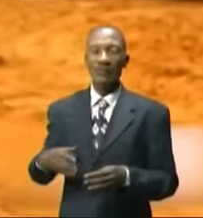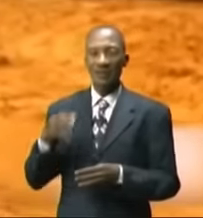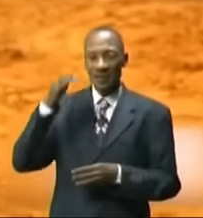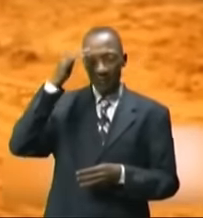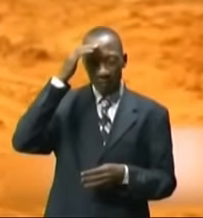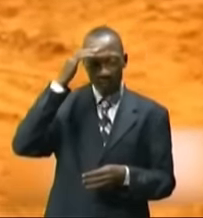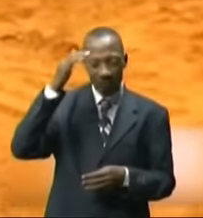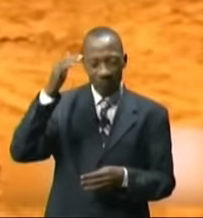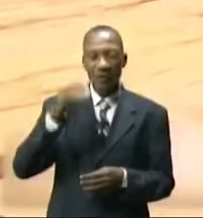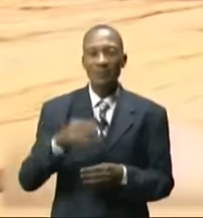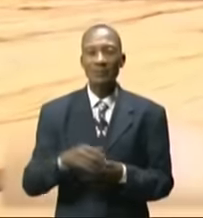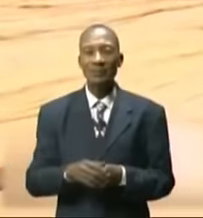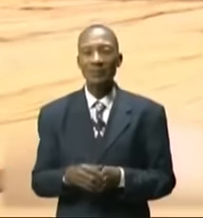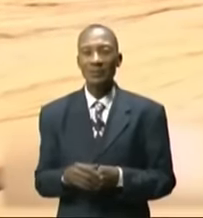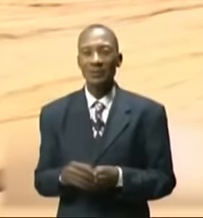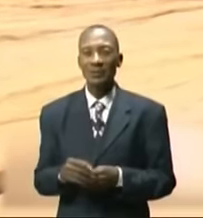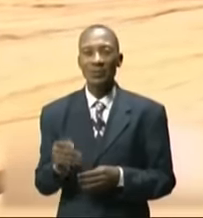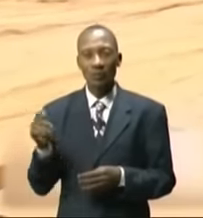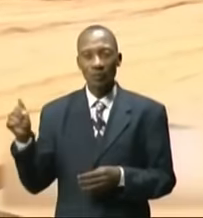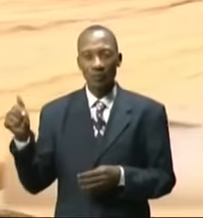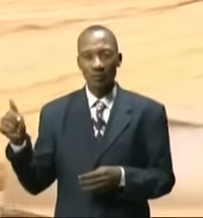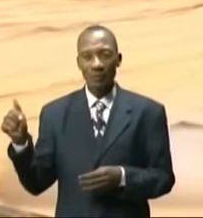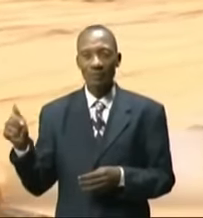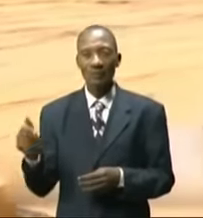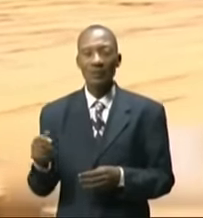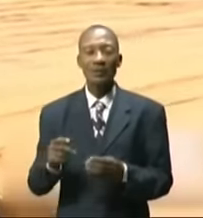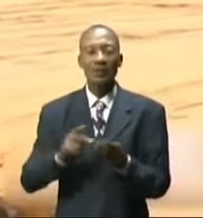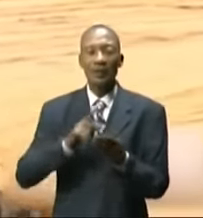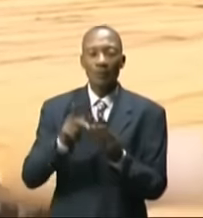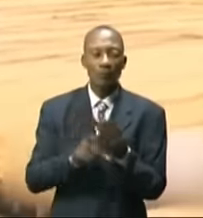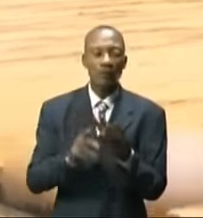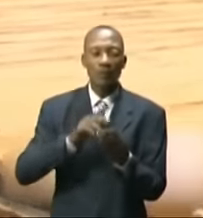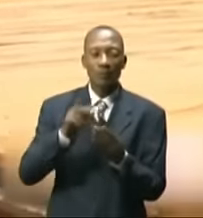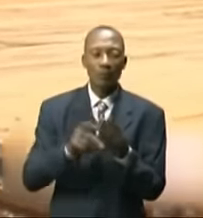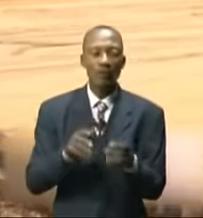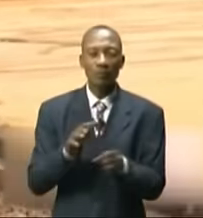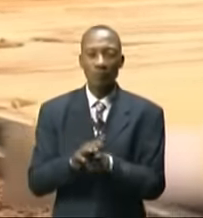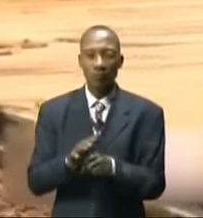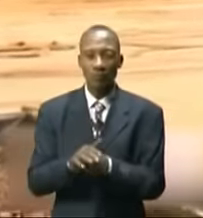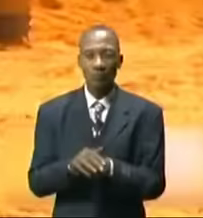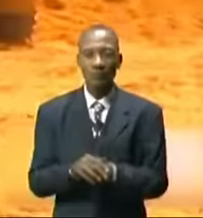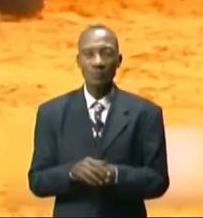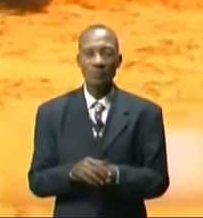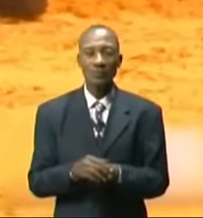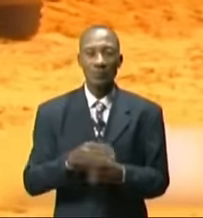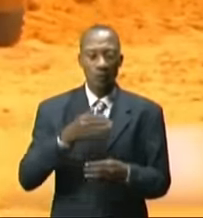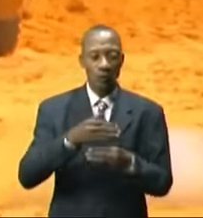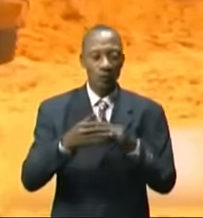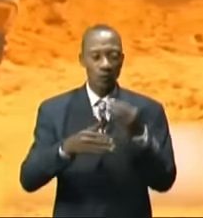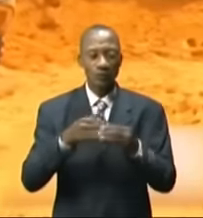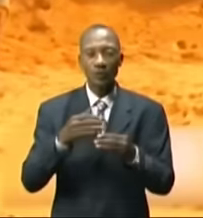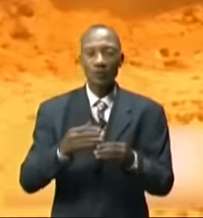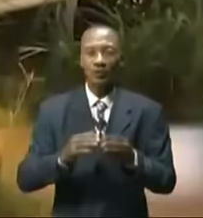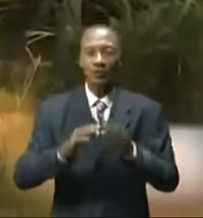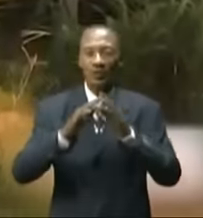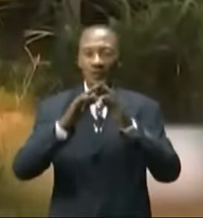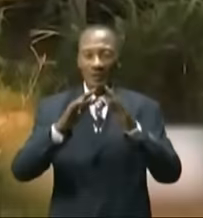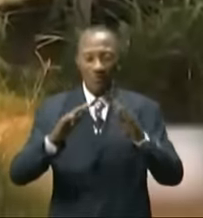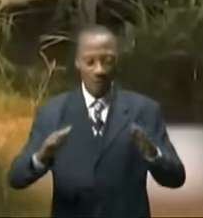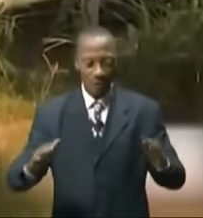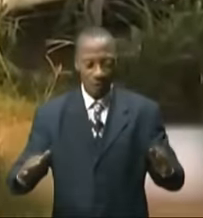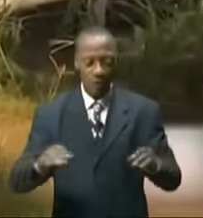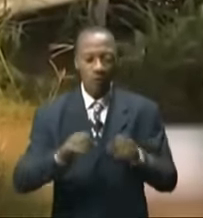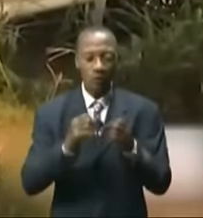Lumbu Malamba, a entrepris plusieurs projets parmi lesquels la construction des logements sociaux au profit de sinistrés touchés par